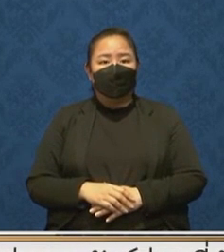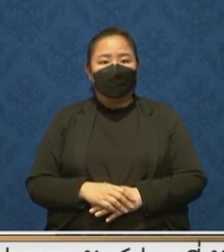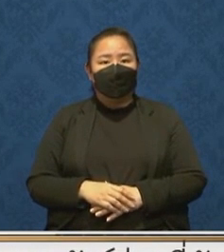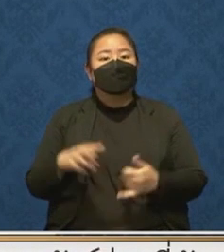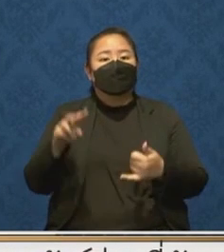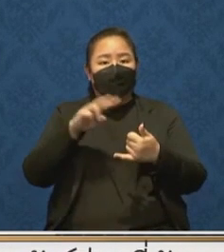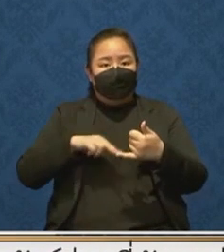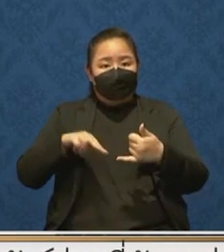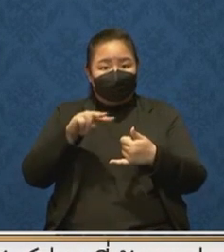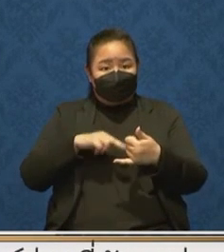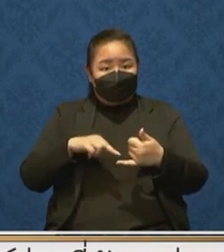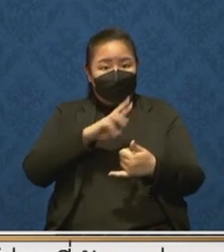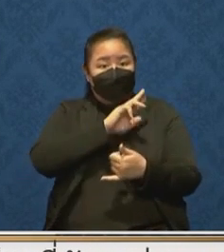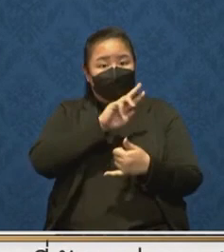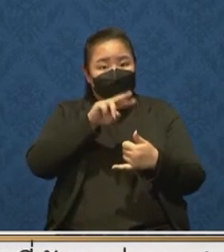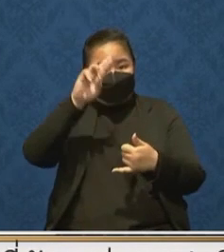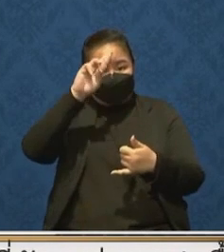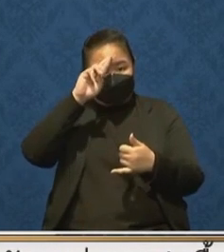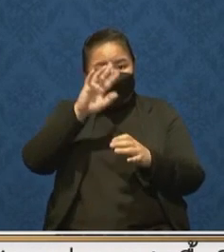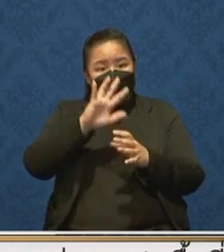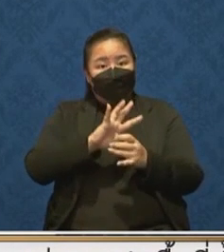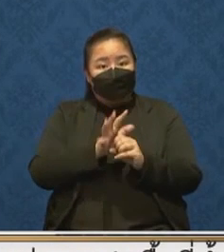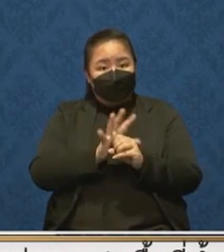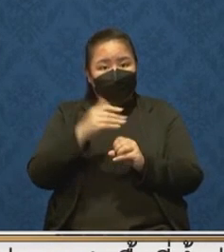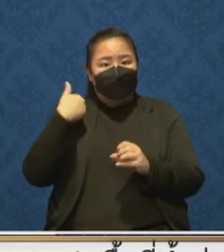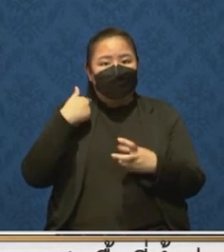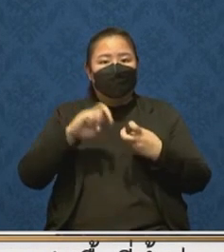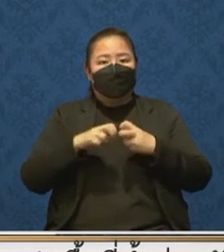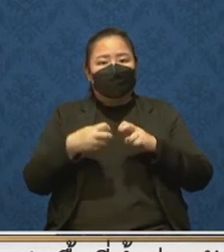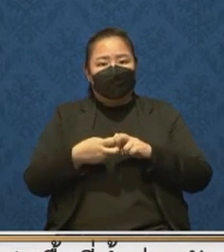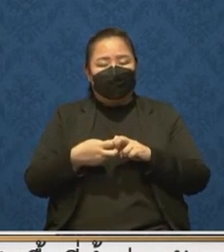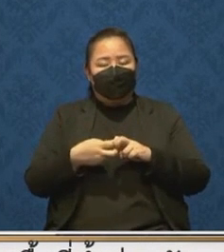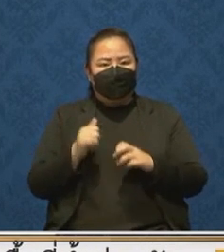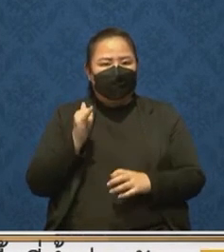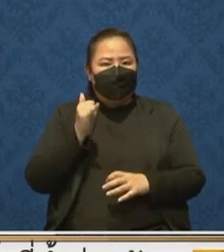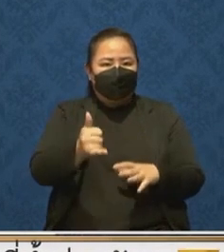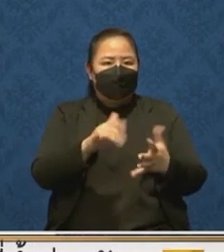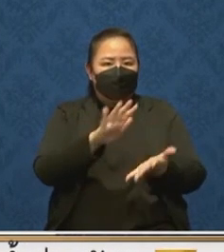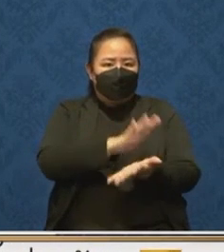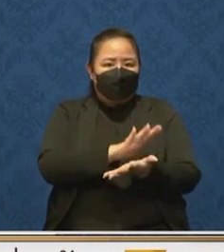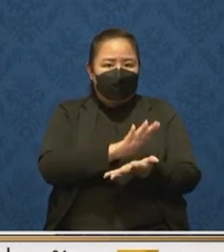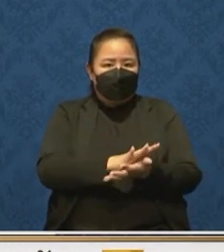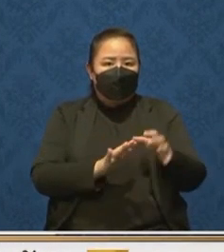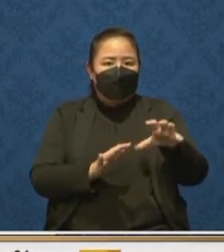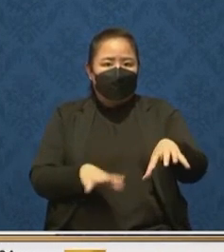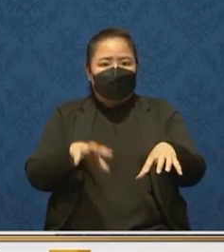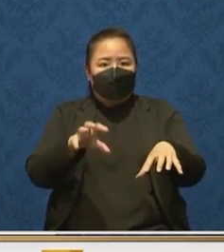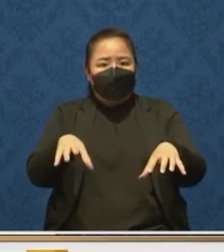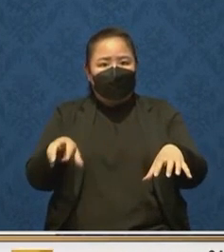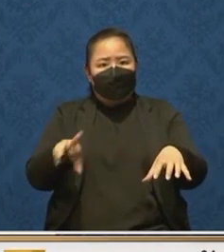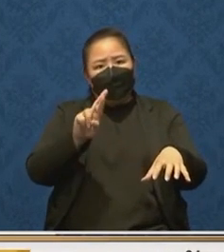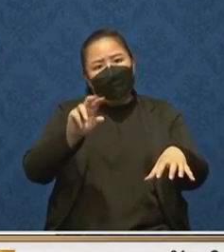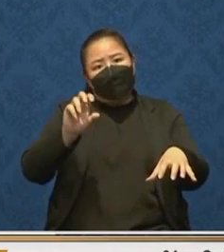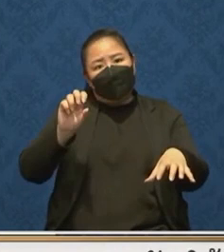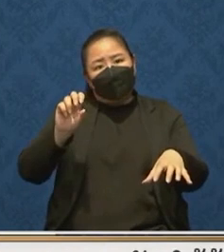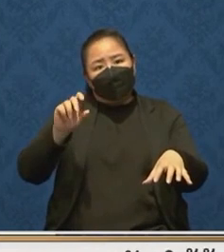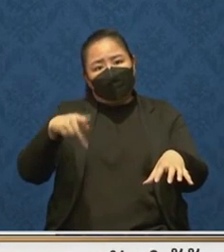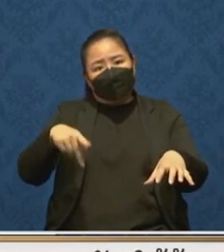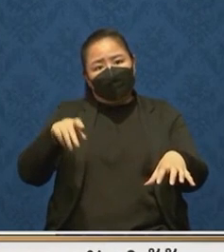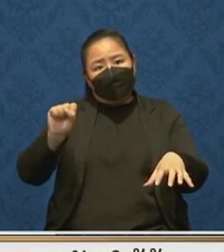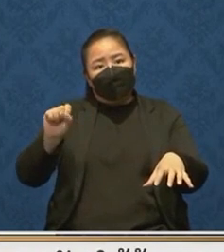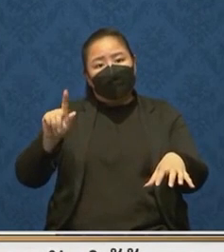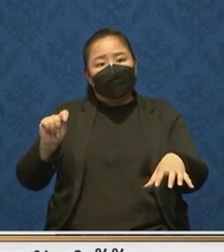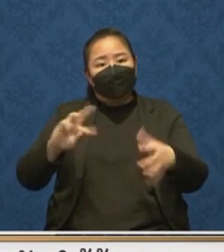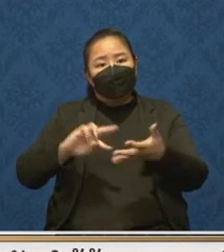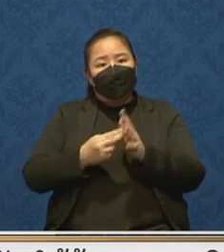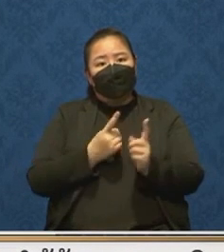การรักษาพยาบาลโรคโวิก็มีปัญหาไปโรงพยาบาลหรอรอพอสอต่ส่นมากจะได้ยาตามอาการ